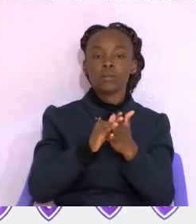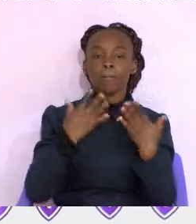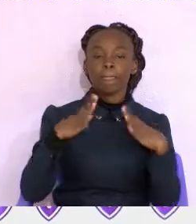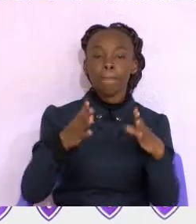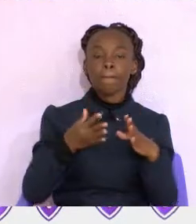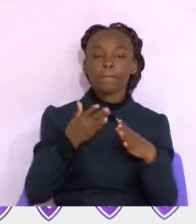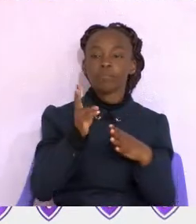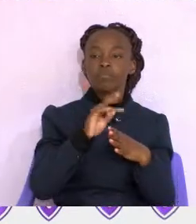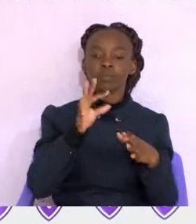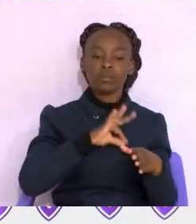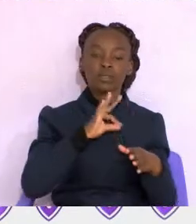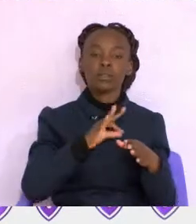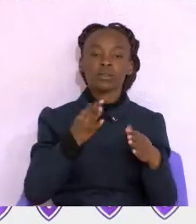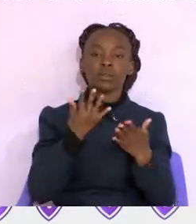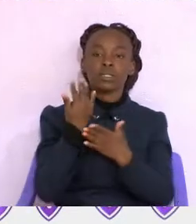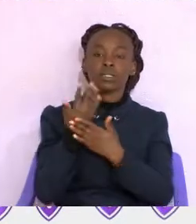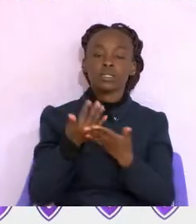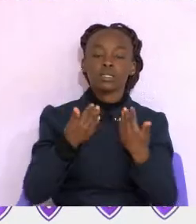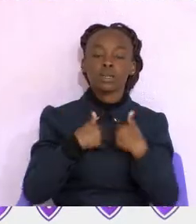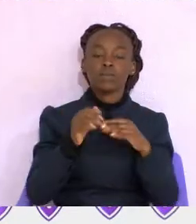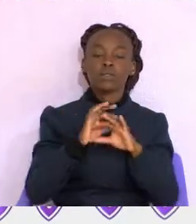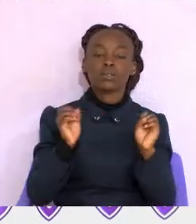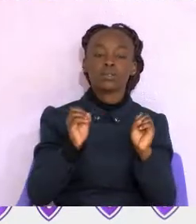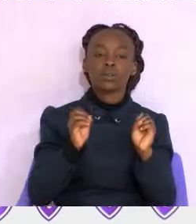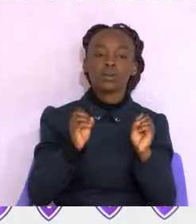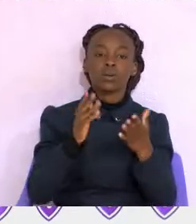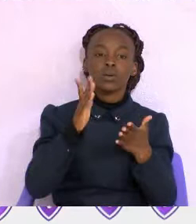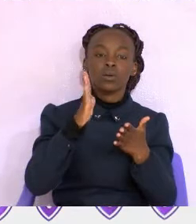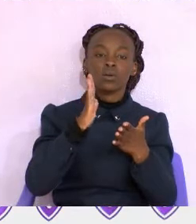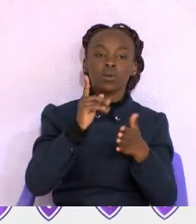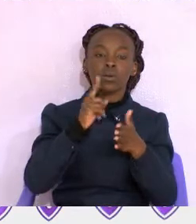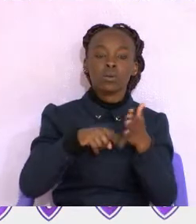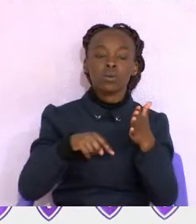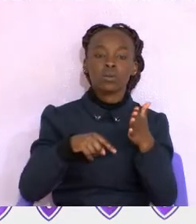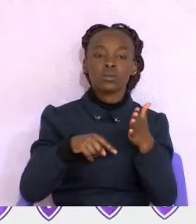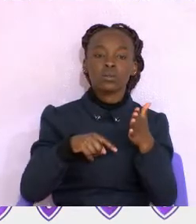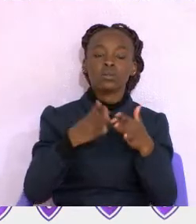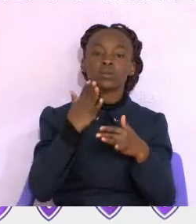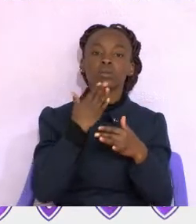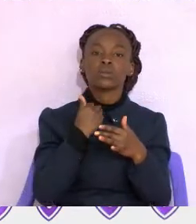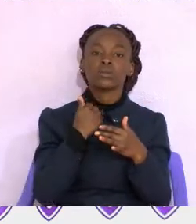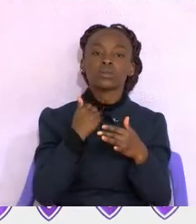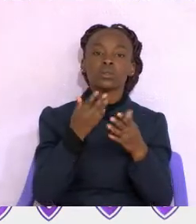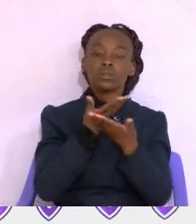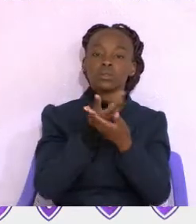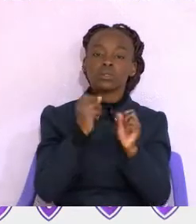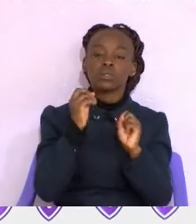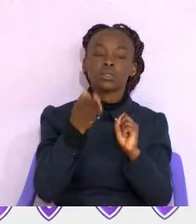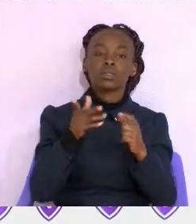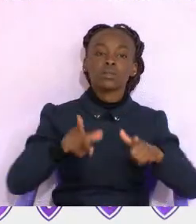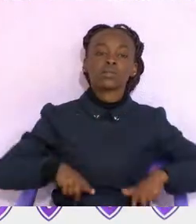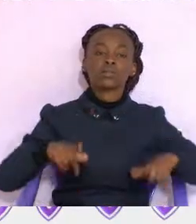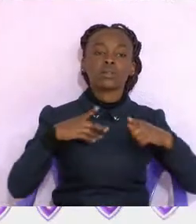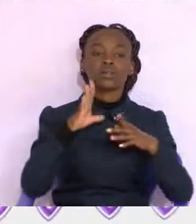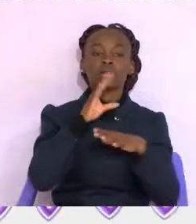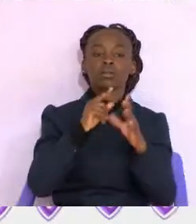tena. Kile kikakuwa cha msingi na kile walihitaji zaidi ilikuwa kugomboa maisha yao. Ilikuwa sasa wakaanza